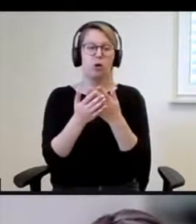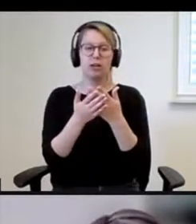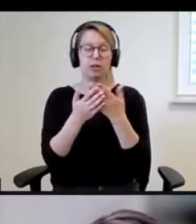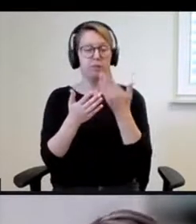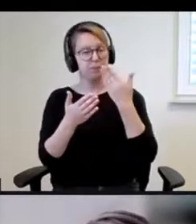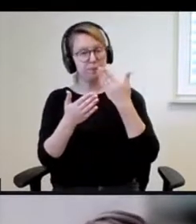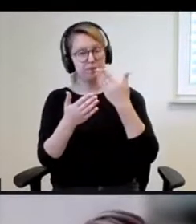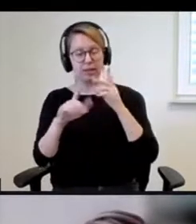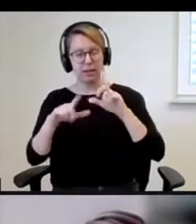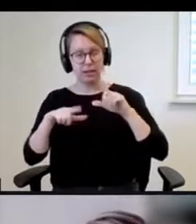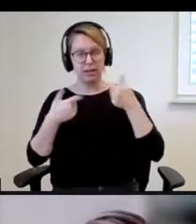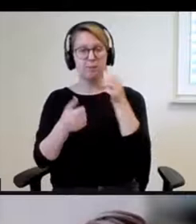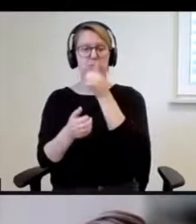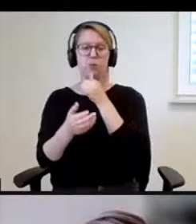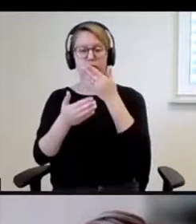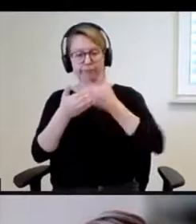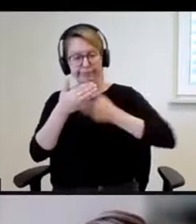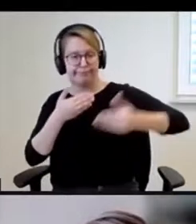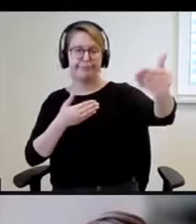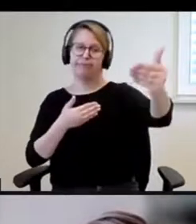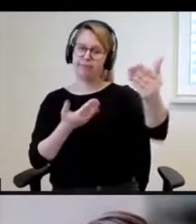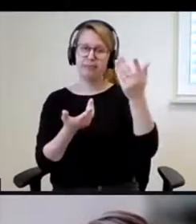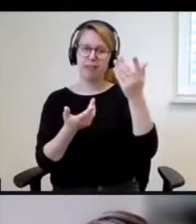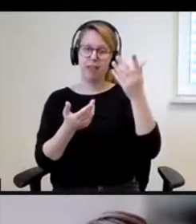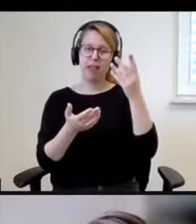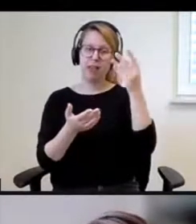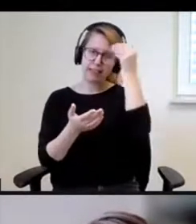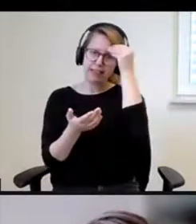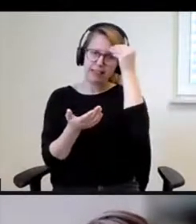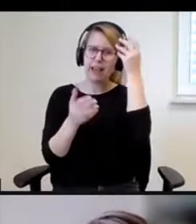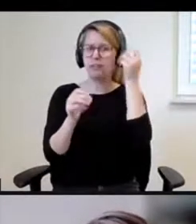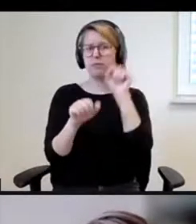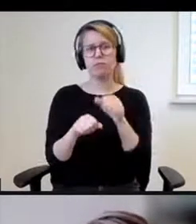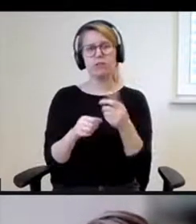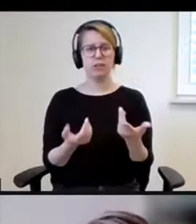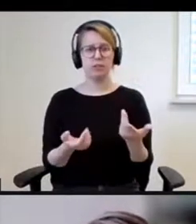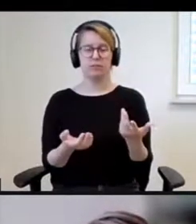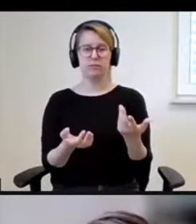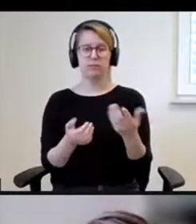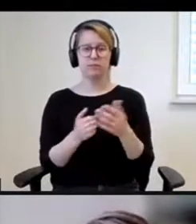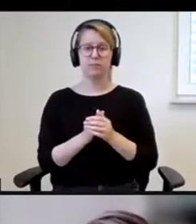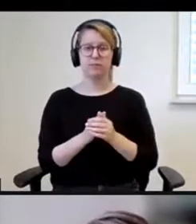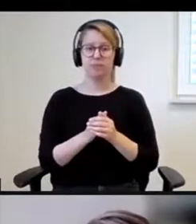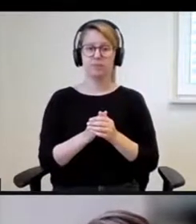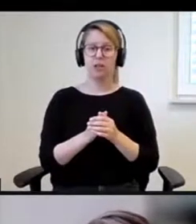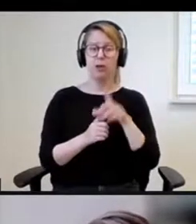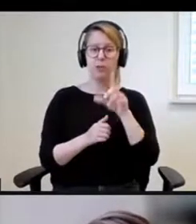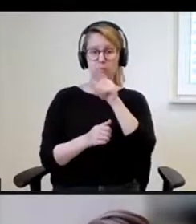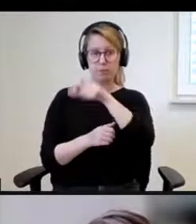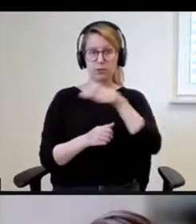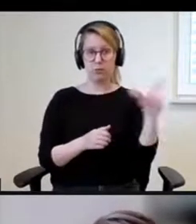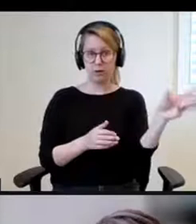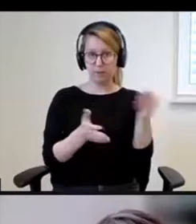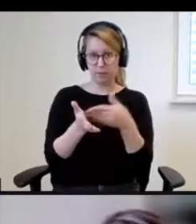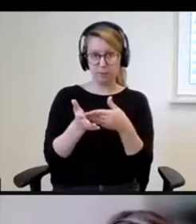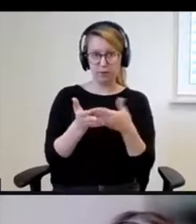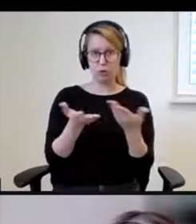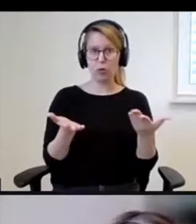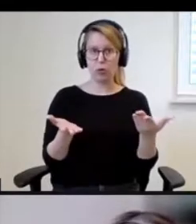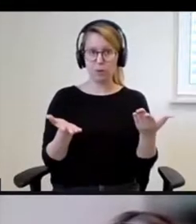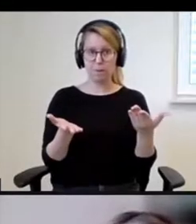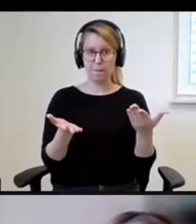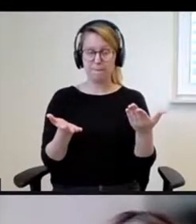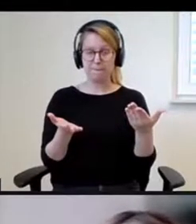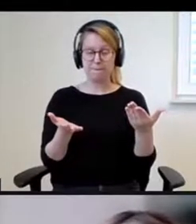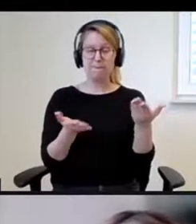muss Accessibilität muss gewährleistet sein, dass ein Mensch mit Behinderung, den eine